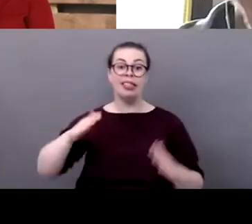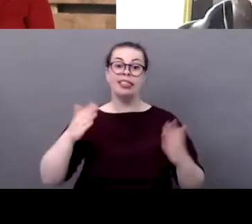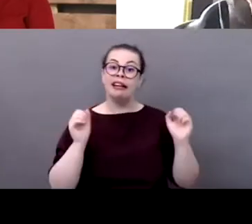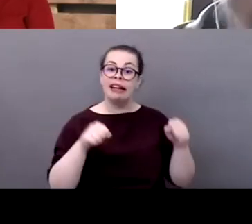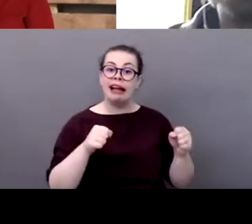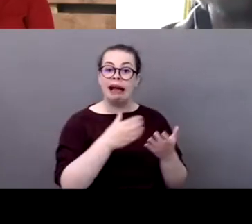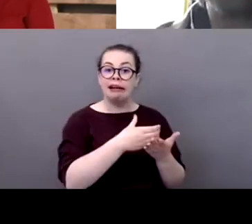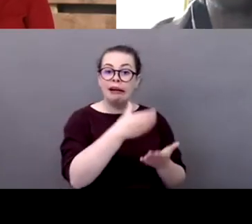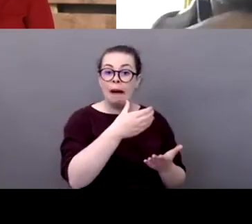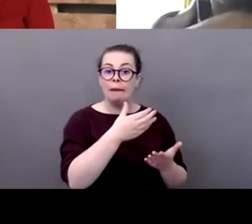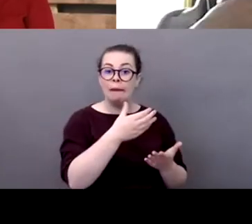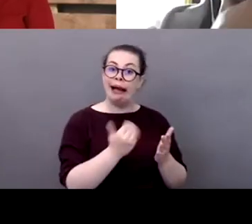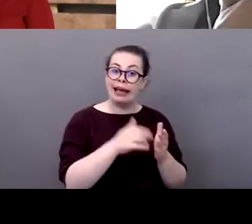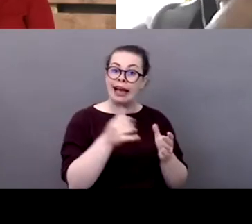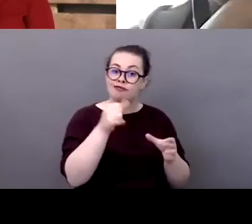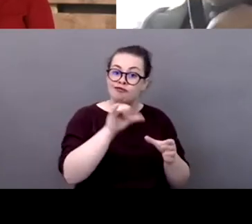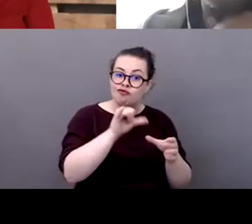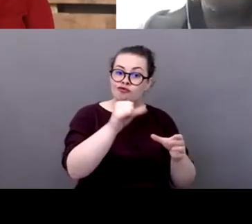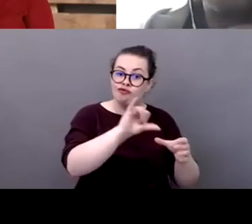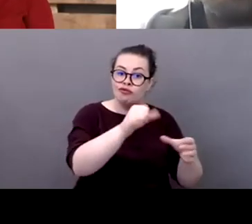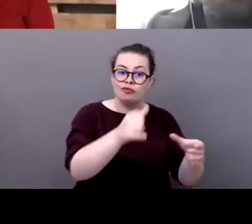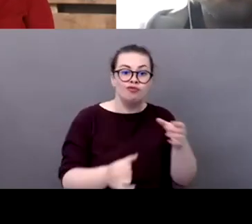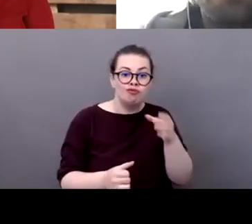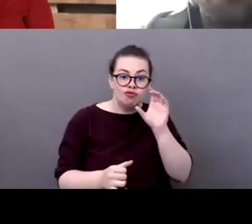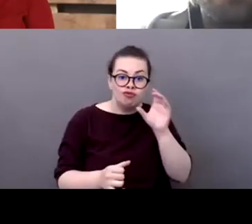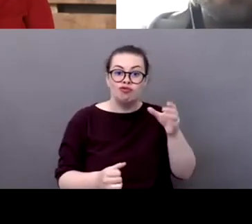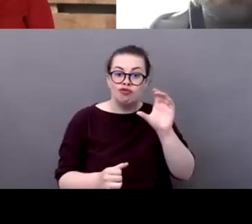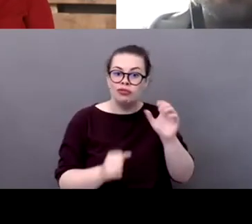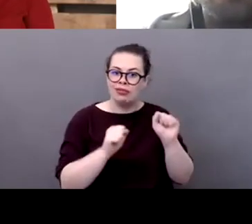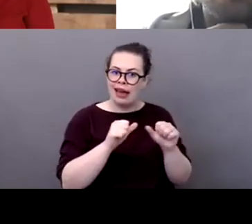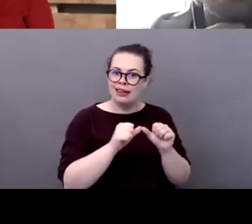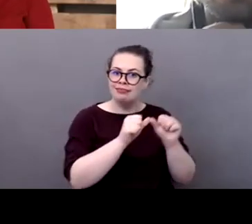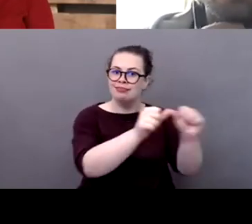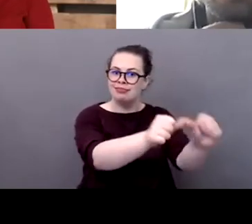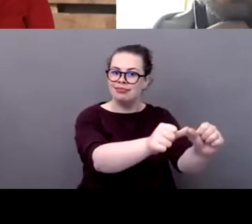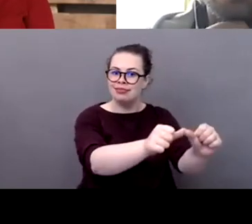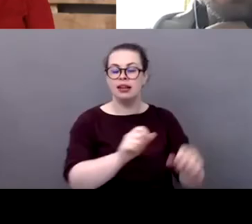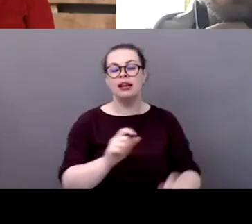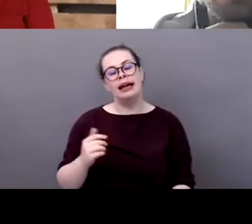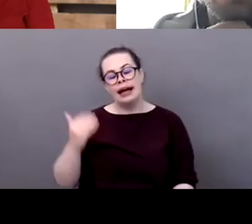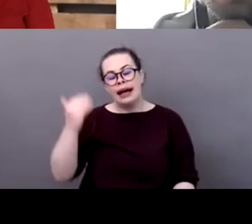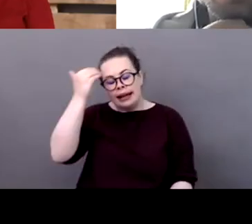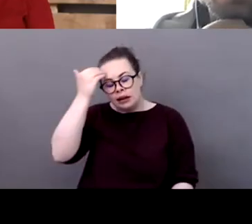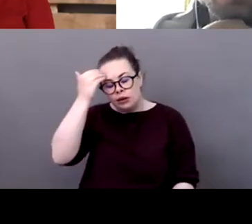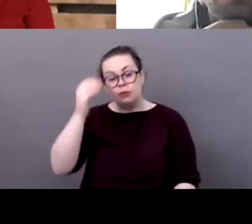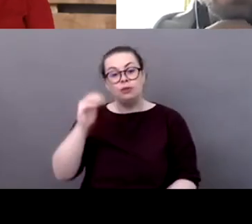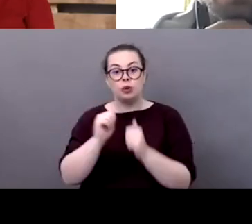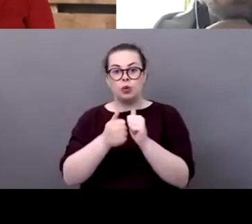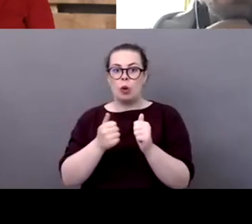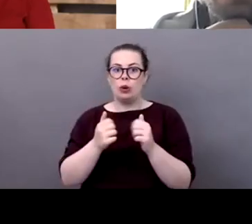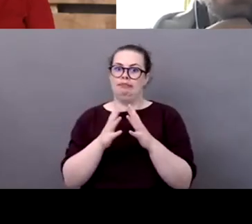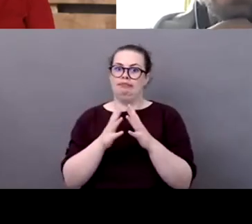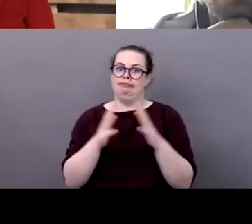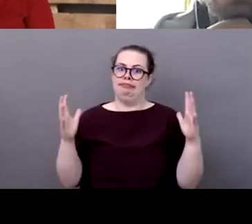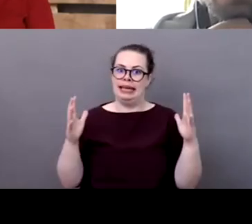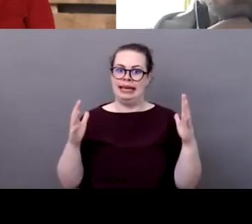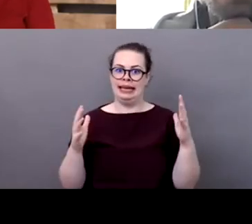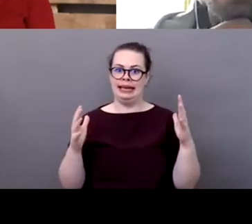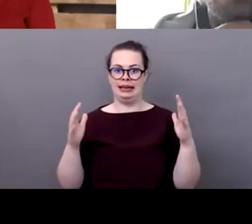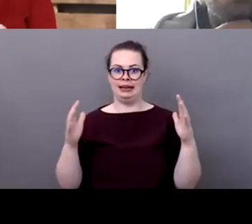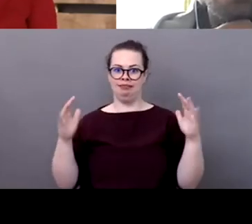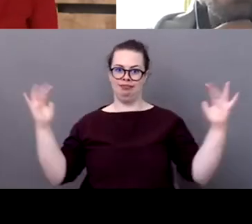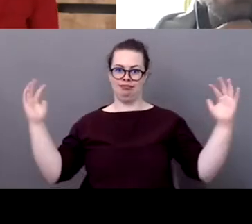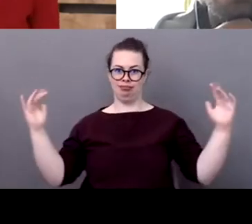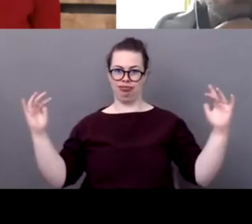de masse qui font que, par exemple, un gobelet réutilisable, consigné, quand vous achetez votre bière, ben, ça coûte votre eau.